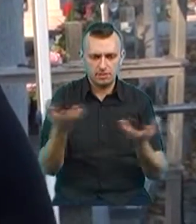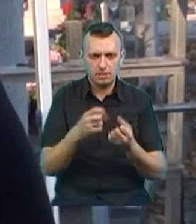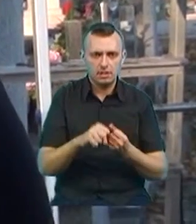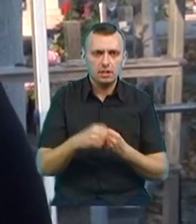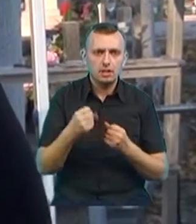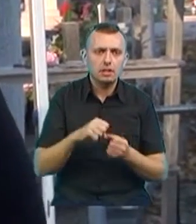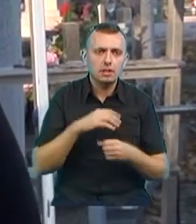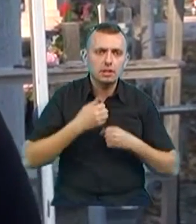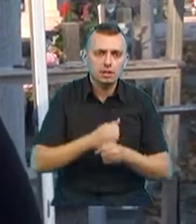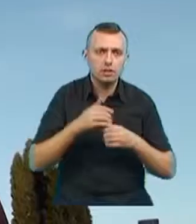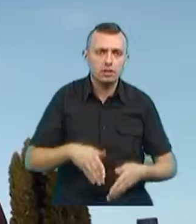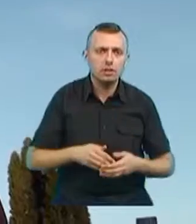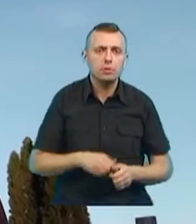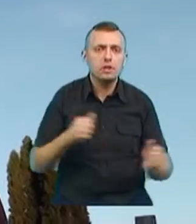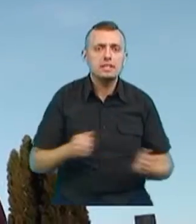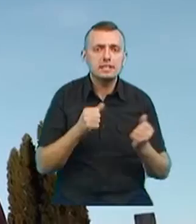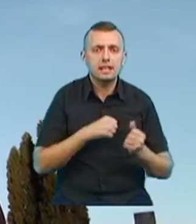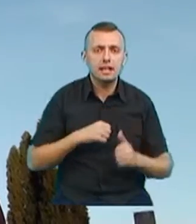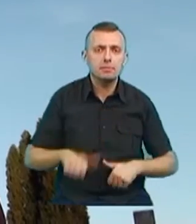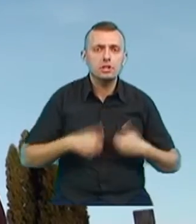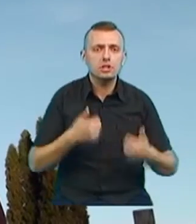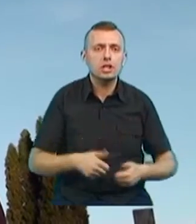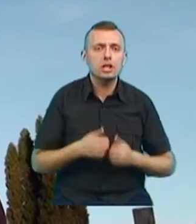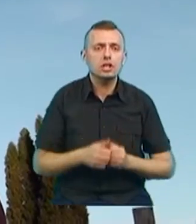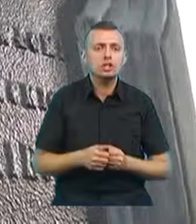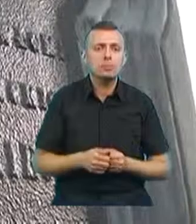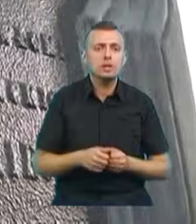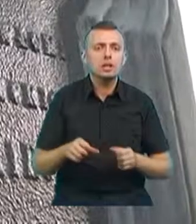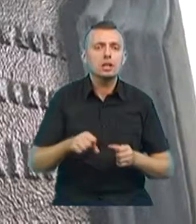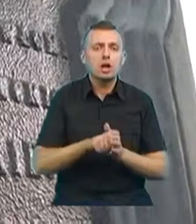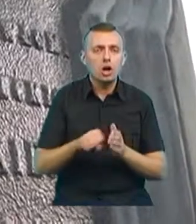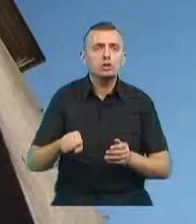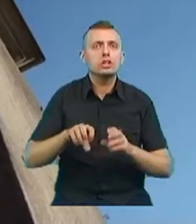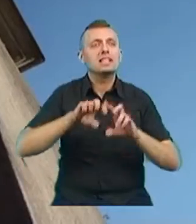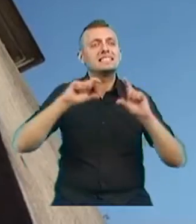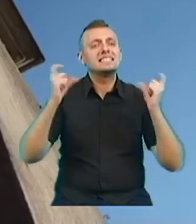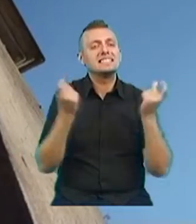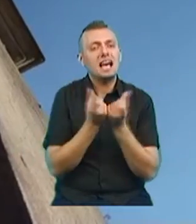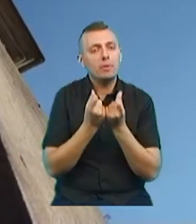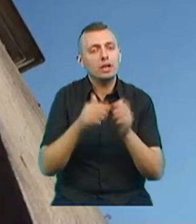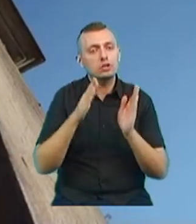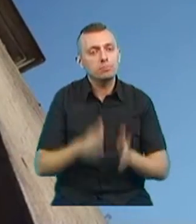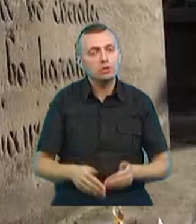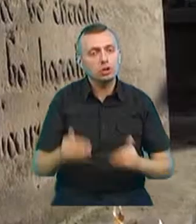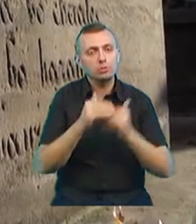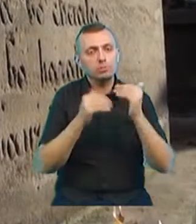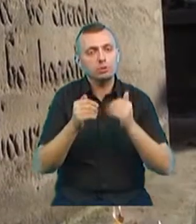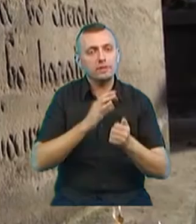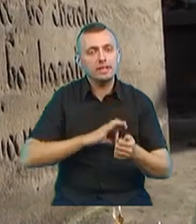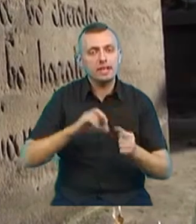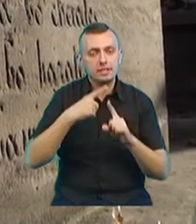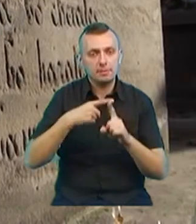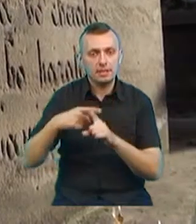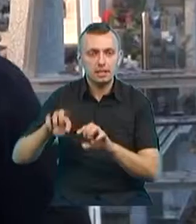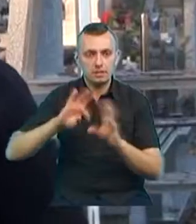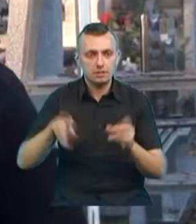walorów estetycznych nagrobka. Poza tym konserwatorzy dbają, by pozostał na nich ząb czasu, by nagrobki nie odbiegały wyglądem od ogólnej